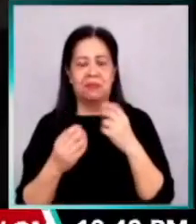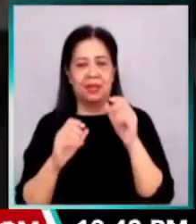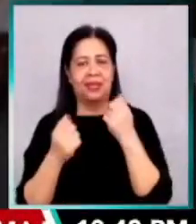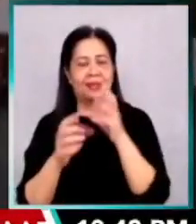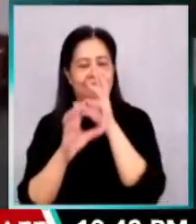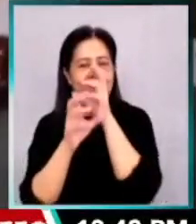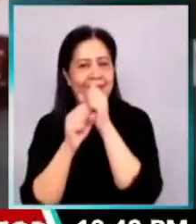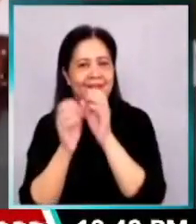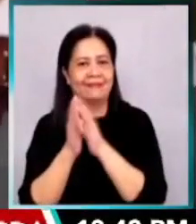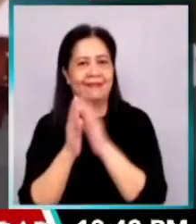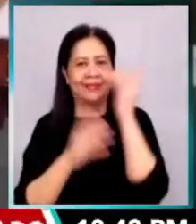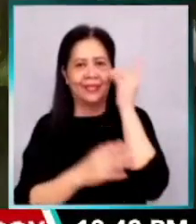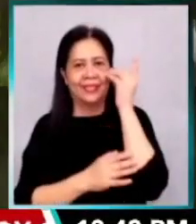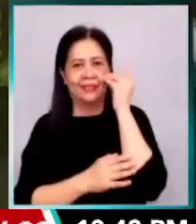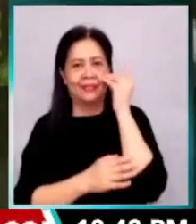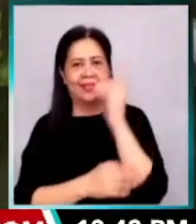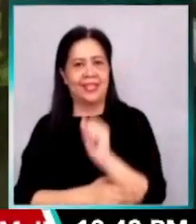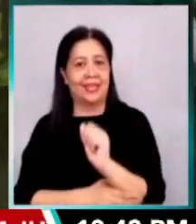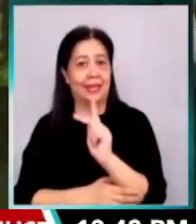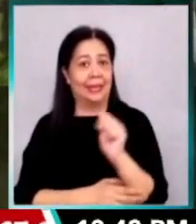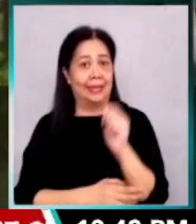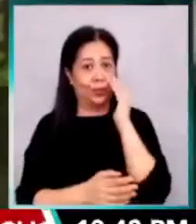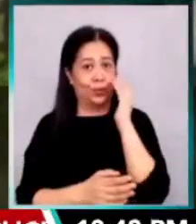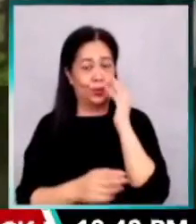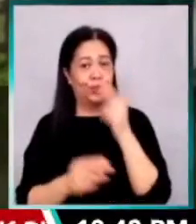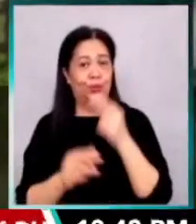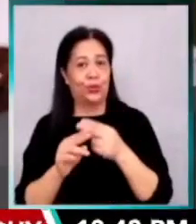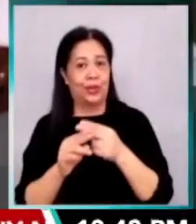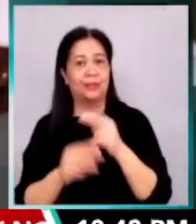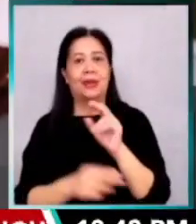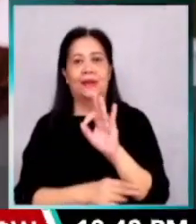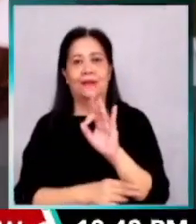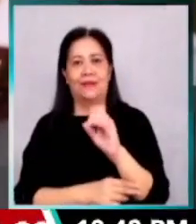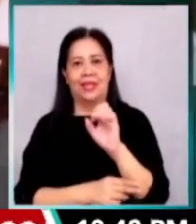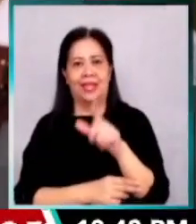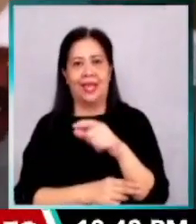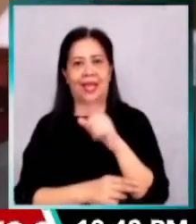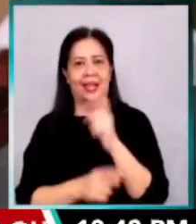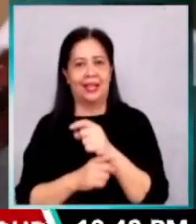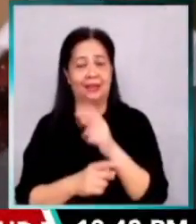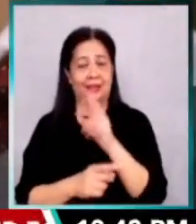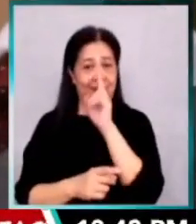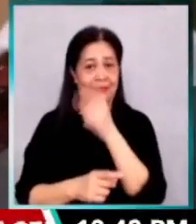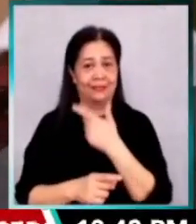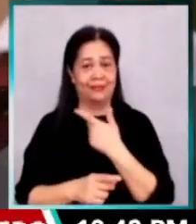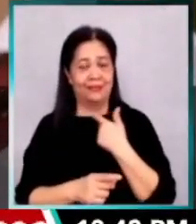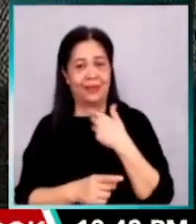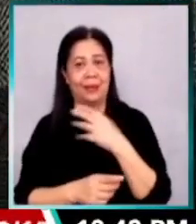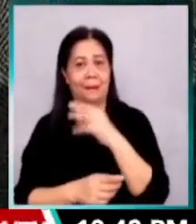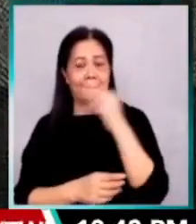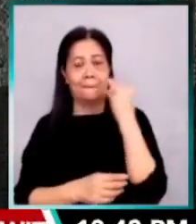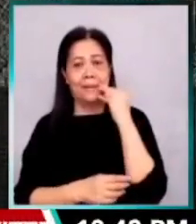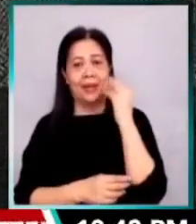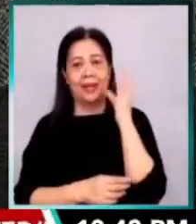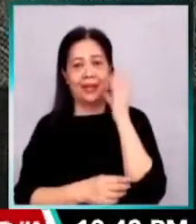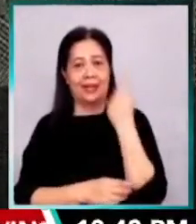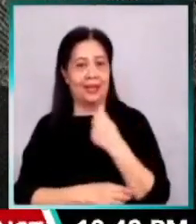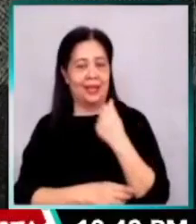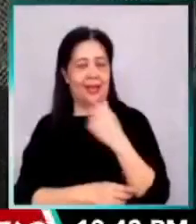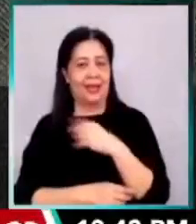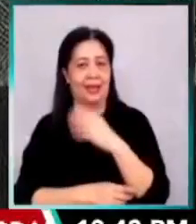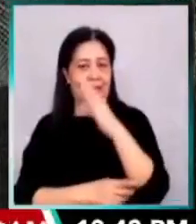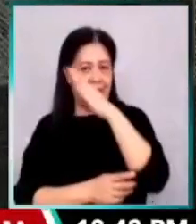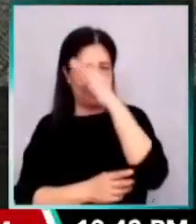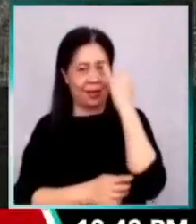David, aka Ginoong Fidel, na looking dapper in Maria Clara at Ibarra costume. Nauna